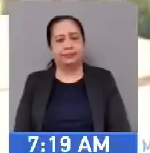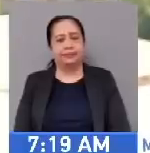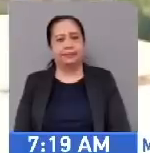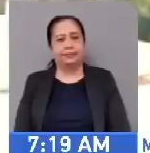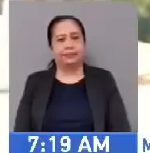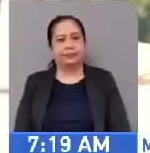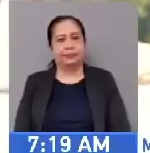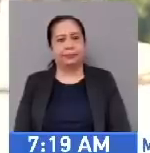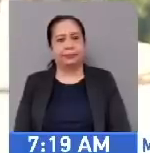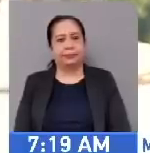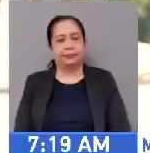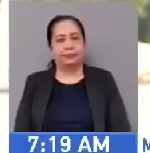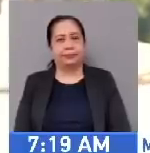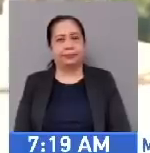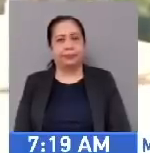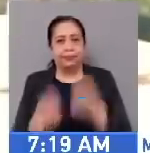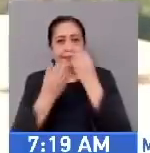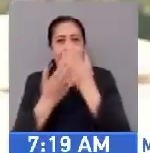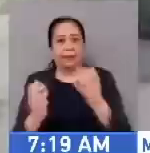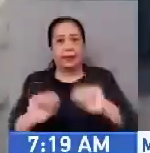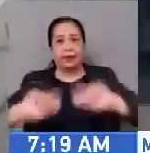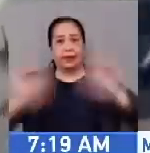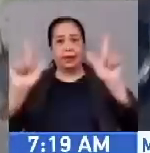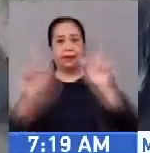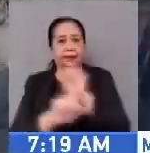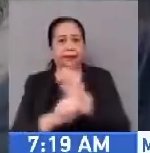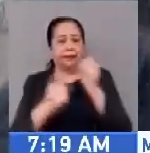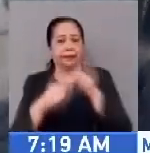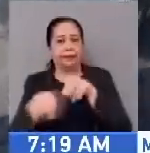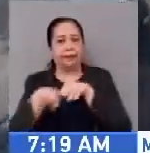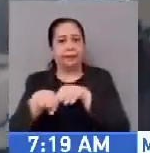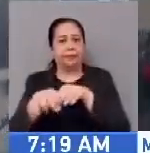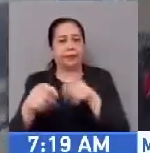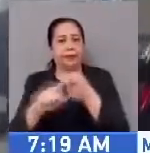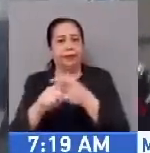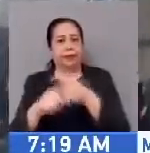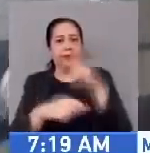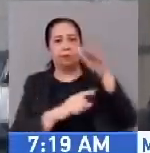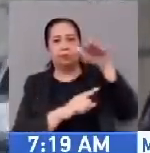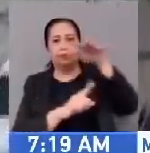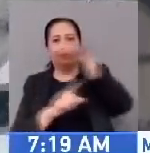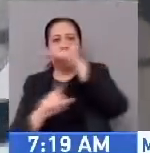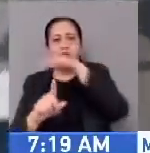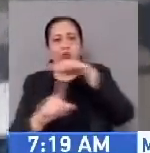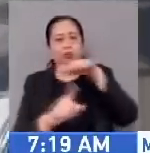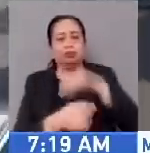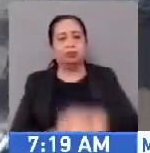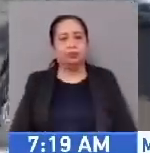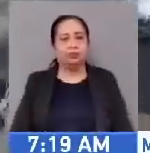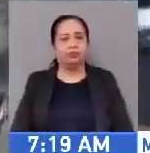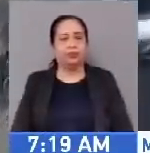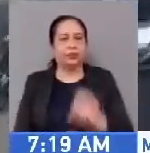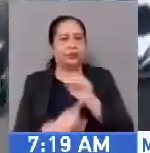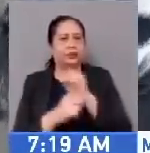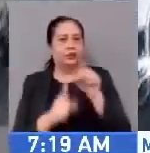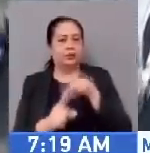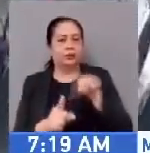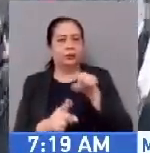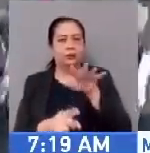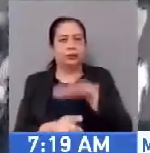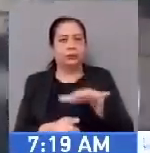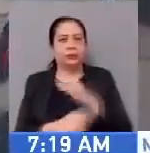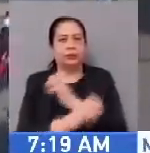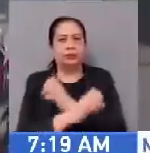Hatid namin ulit ang live na sitwasyon ng traffic mula sa Himpapawid. Sitwasyon po yan sa EDSA